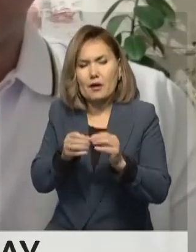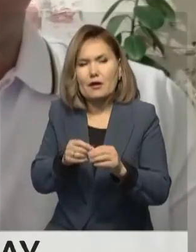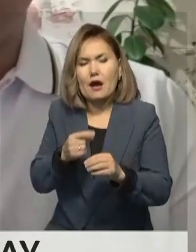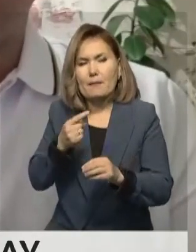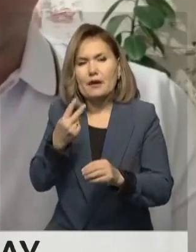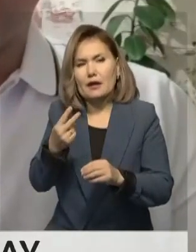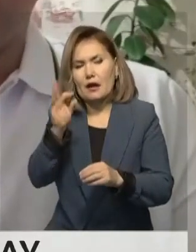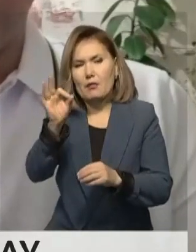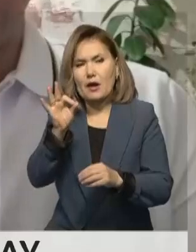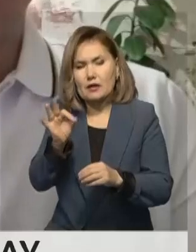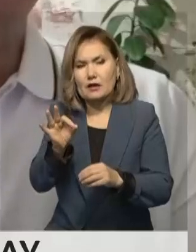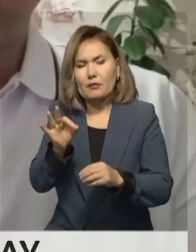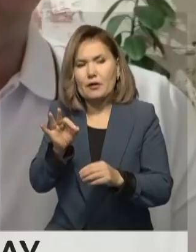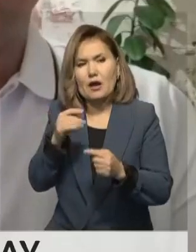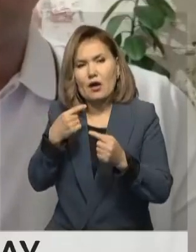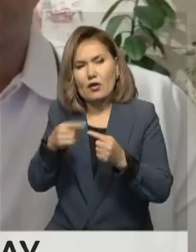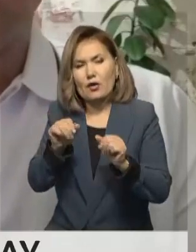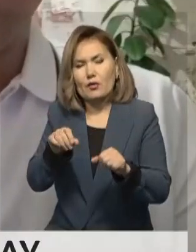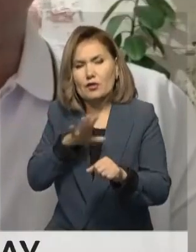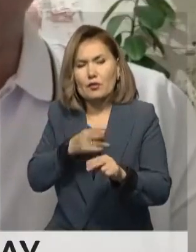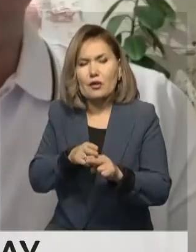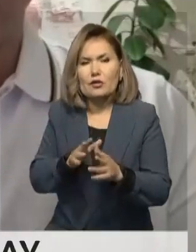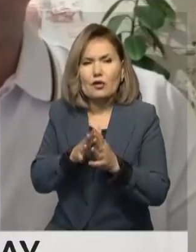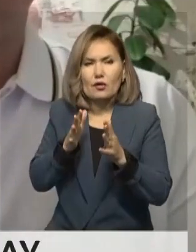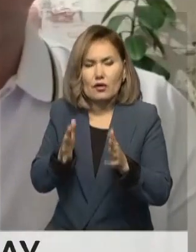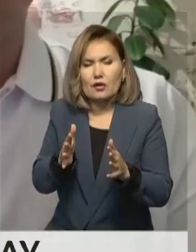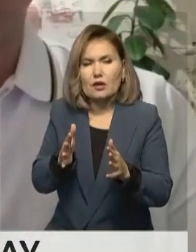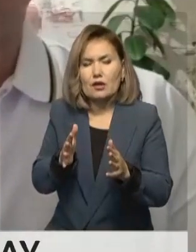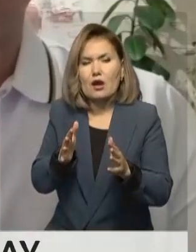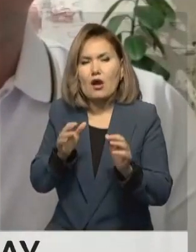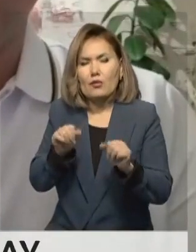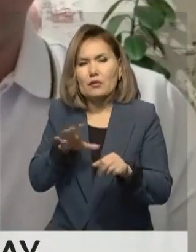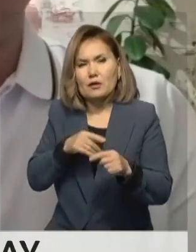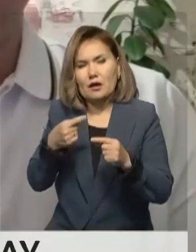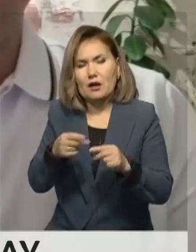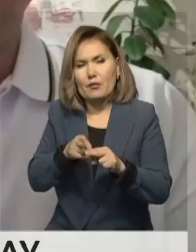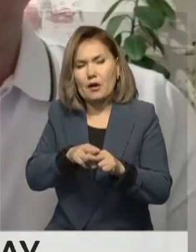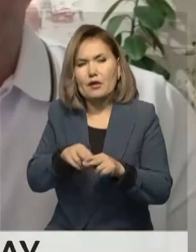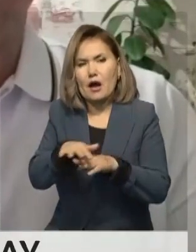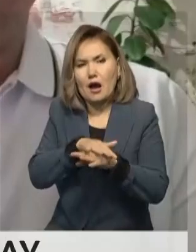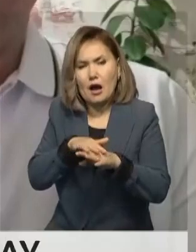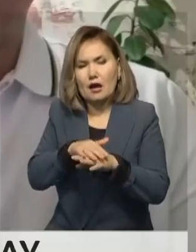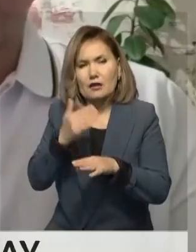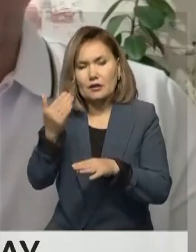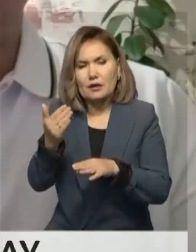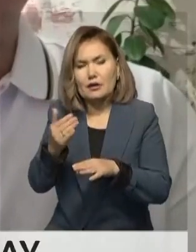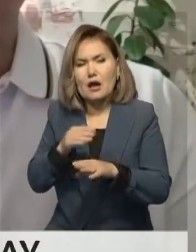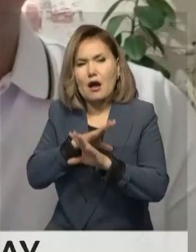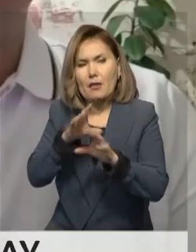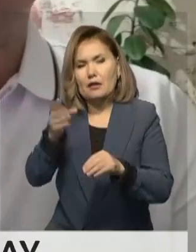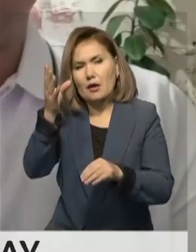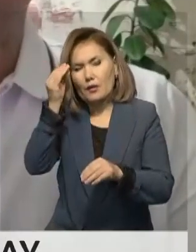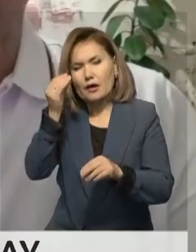1-2% айырмашылықта болуы мүмкін, немесе үлкен айырмашылықта болуы мүмкін, бірақ мен көпшіліктің жалпы